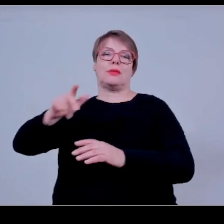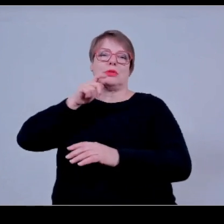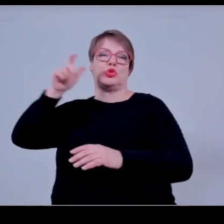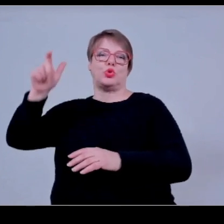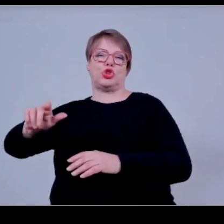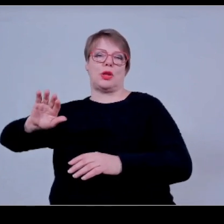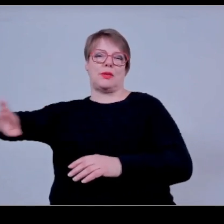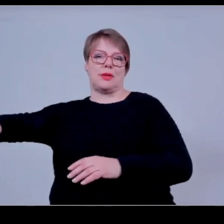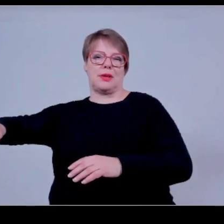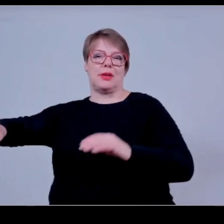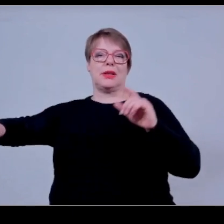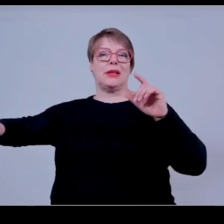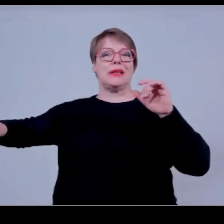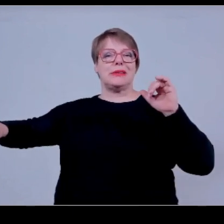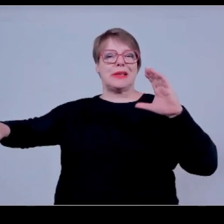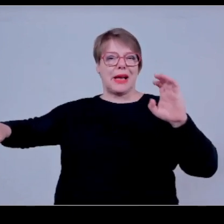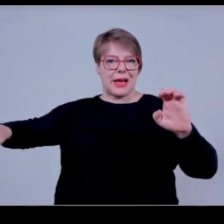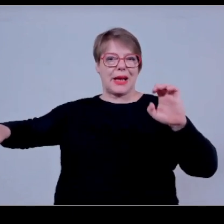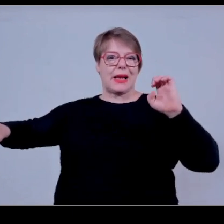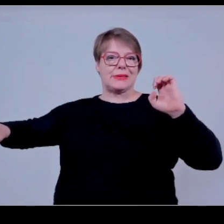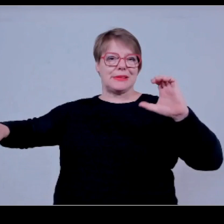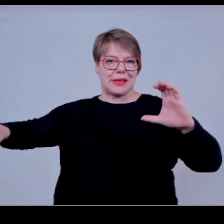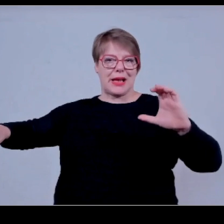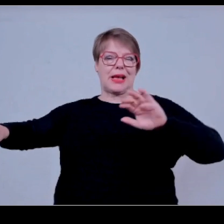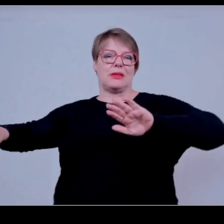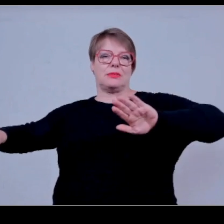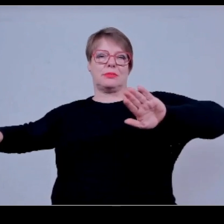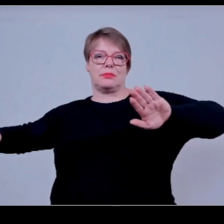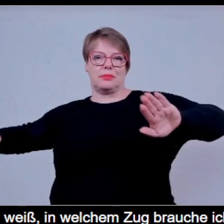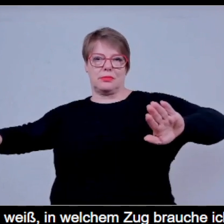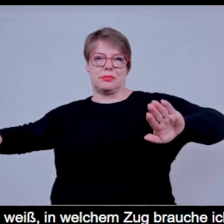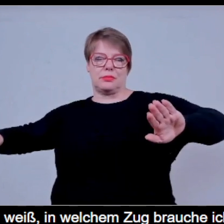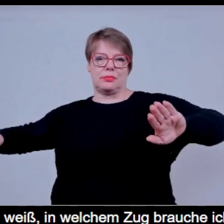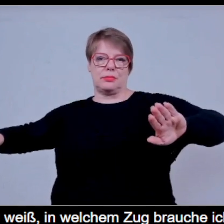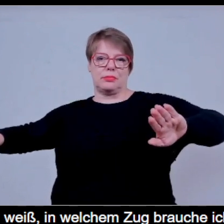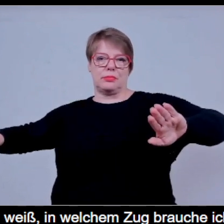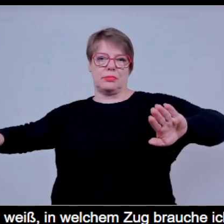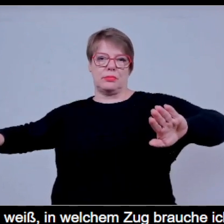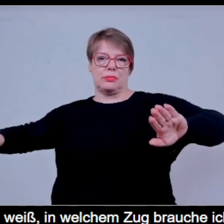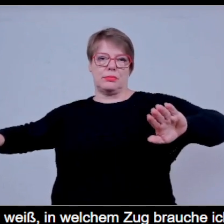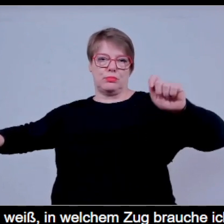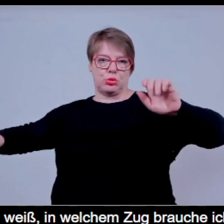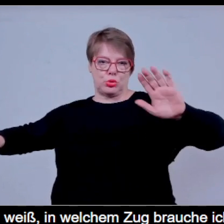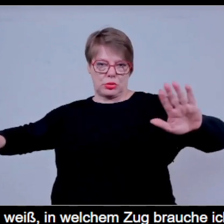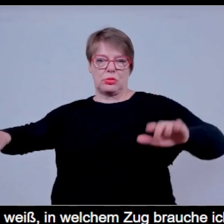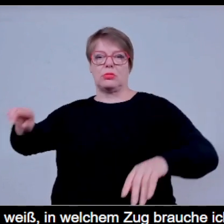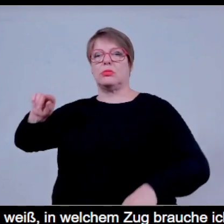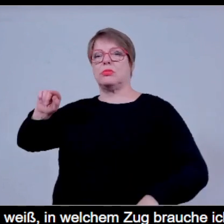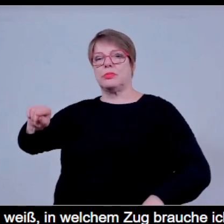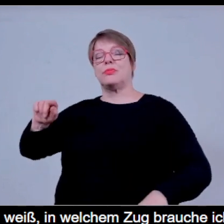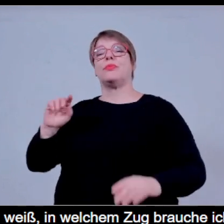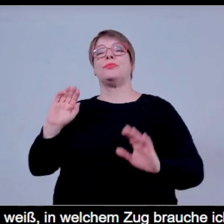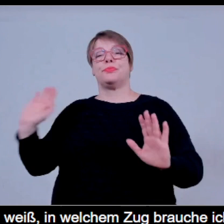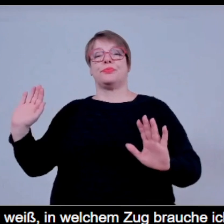überhaupt keine Entscheidungsmöglichkeit mehr bei den Autobahnen, seitdem das zur Autobahn GmbH gewechselt ist und